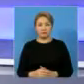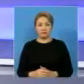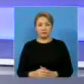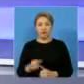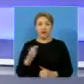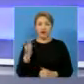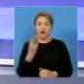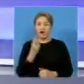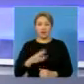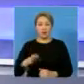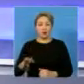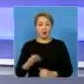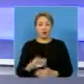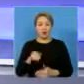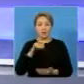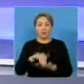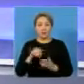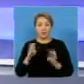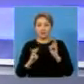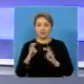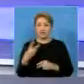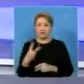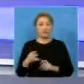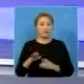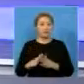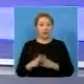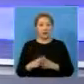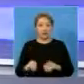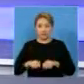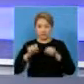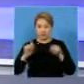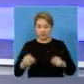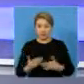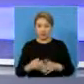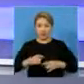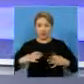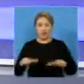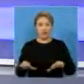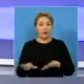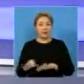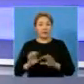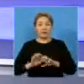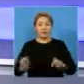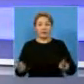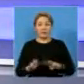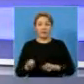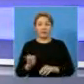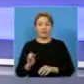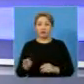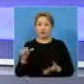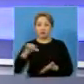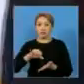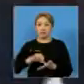Ақмола облысындағы Макинск құс фабрикасының екінші кезектегі нысандары ашылды. Салтанатты шараға премьер-министр Асқар Мамин